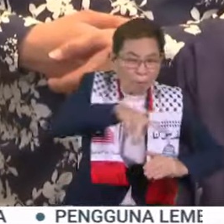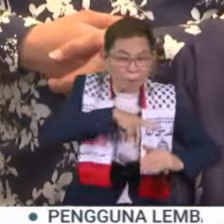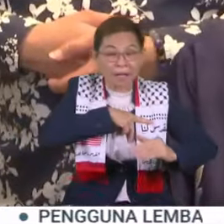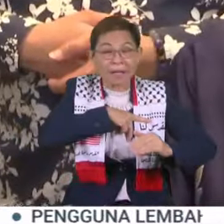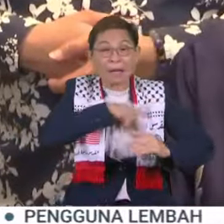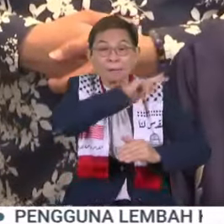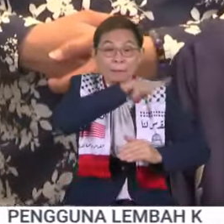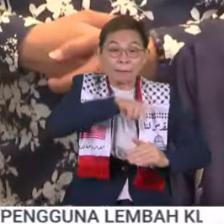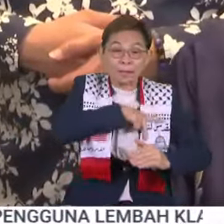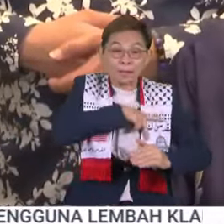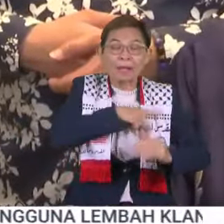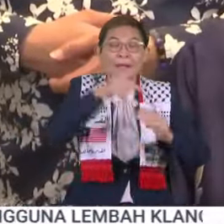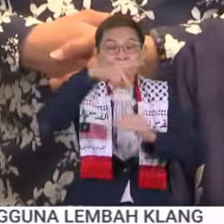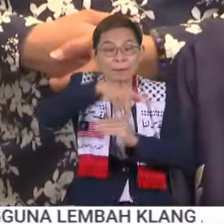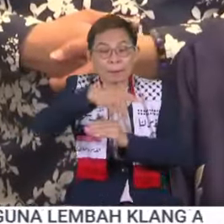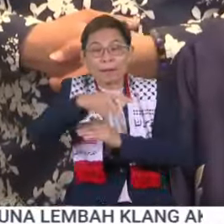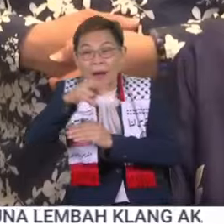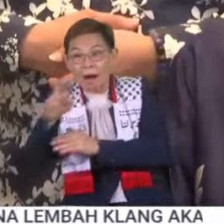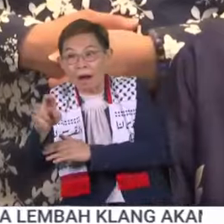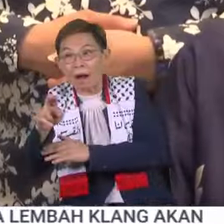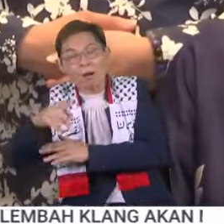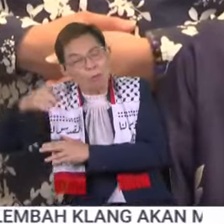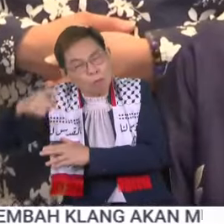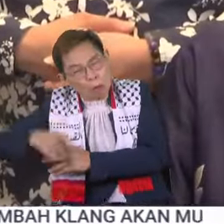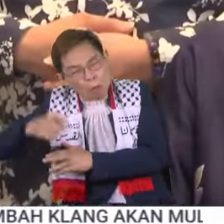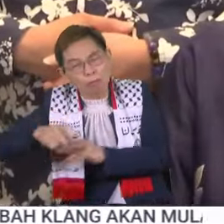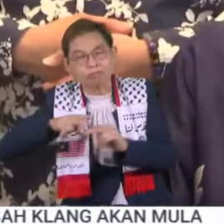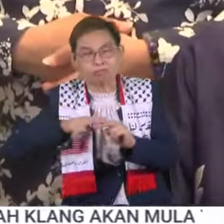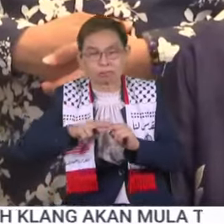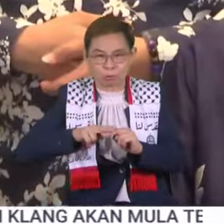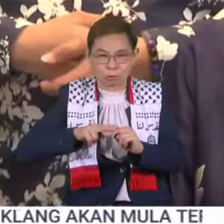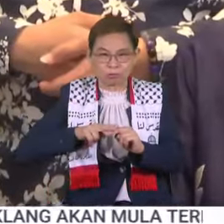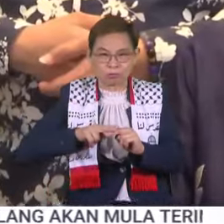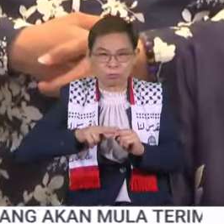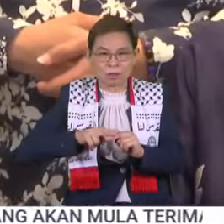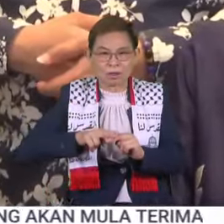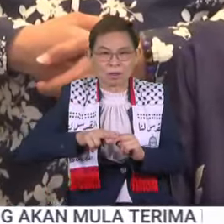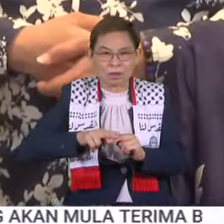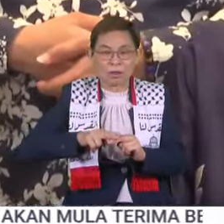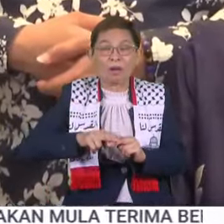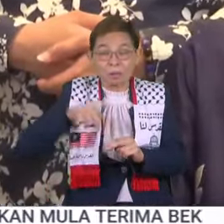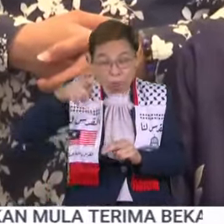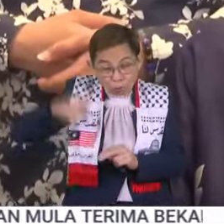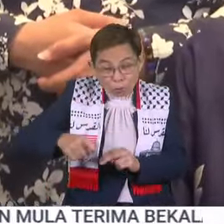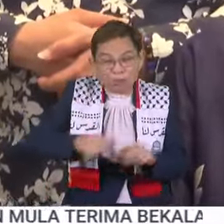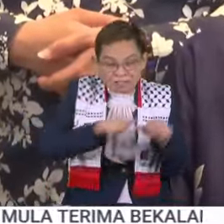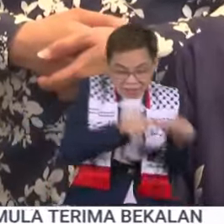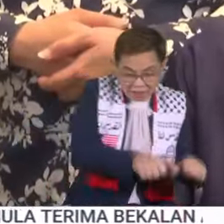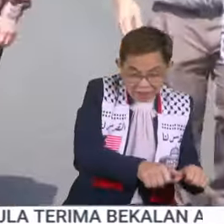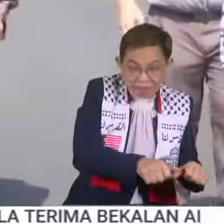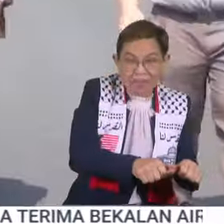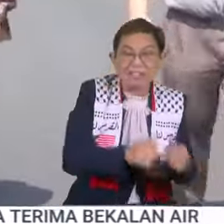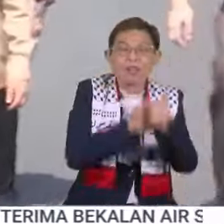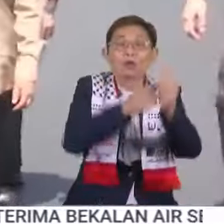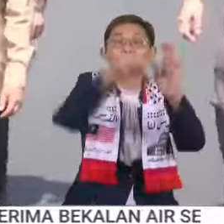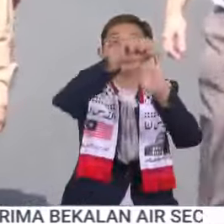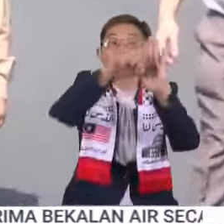pemilik PPR wajib duduk dan mematuhi syarat-syarat dalam kontrak.